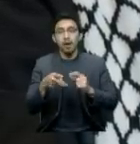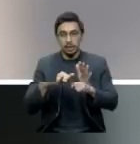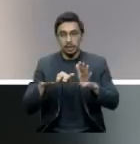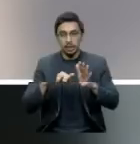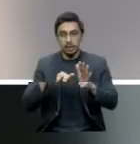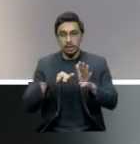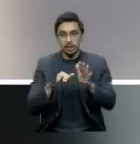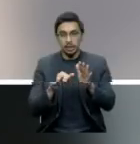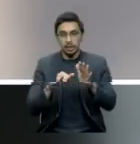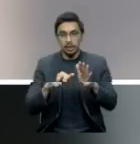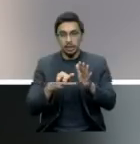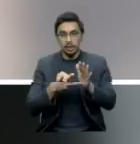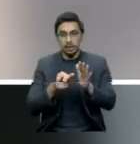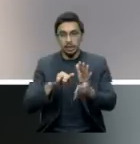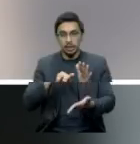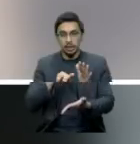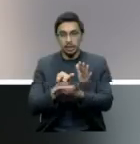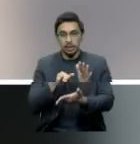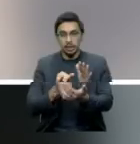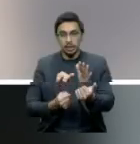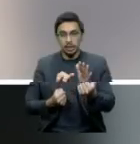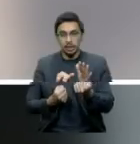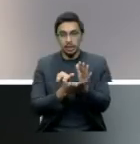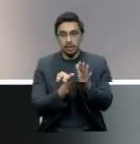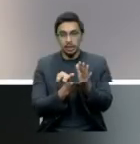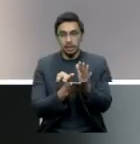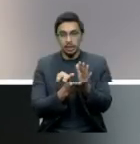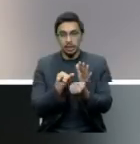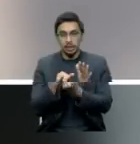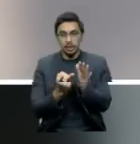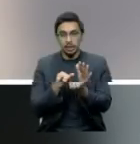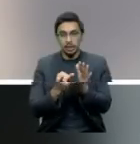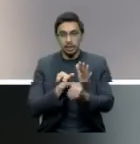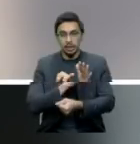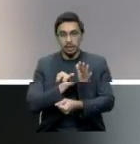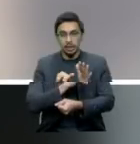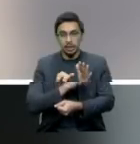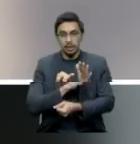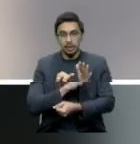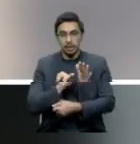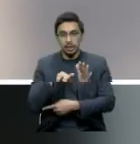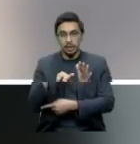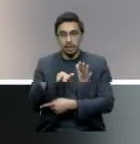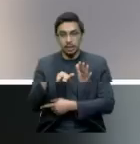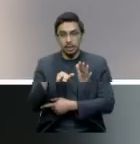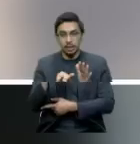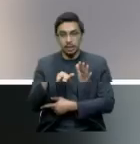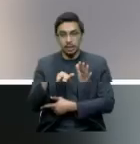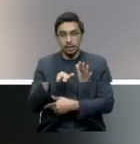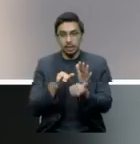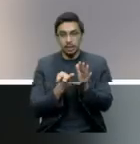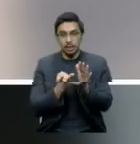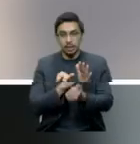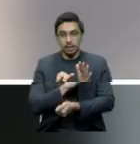bahwa mendukung perjuangan kemerdekaan Palestina atas agresi Israel itu hukumnya wajib